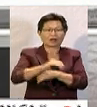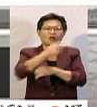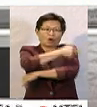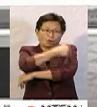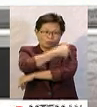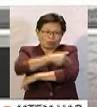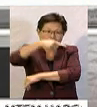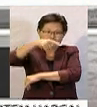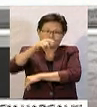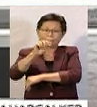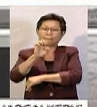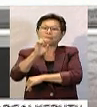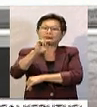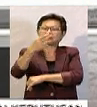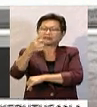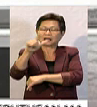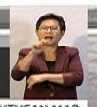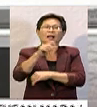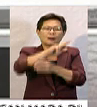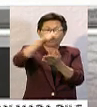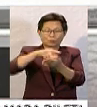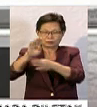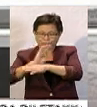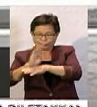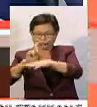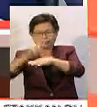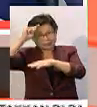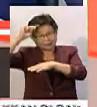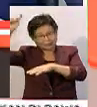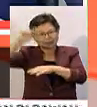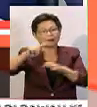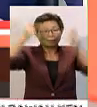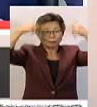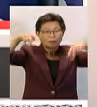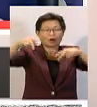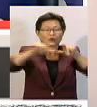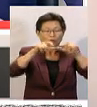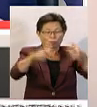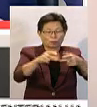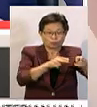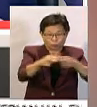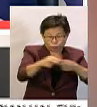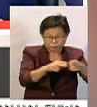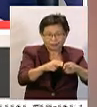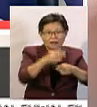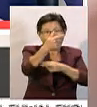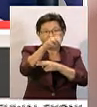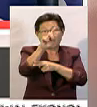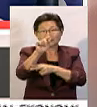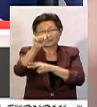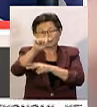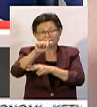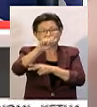Pencala serta pusat komersial di Terengganu. Pengarah Urusan Kumpulan dan Ketua Pegawai Eksekutif Pelaburan Hartanah Berhad